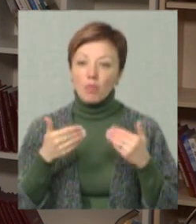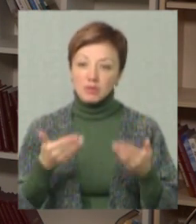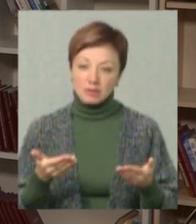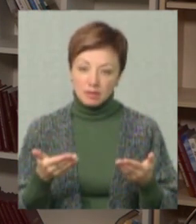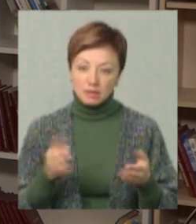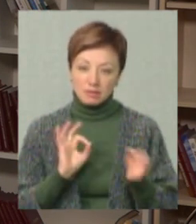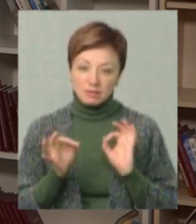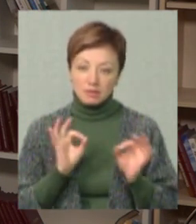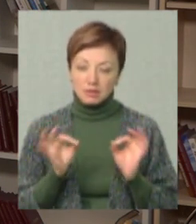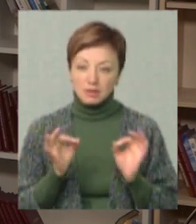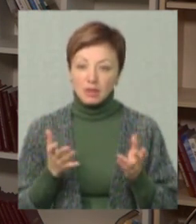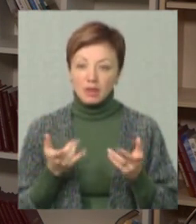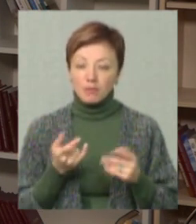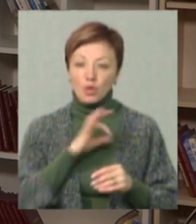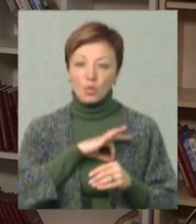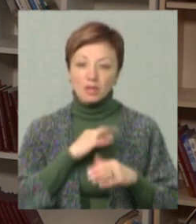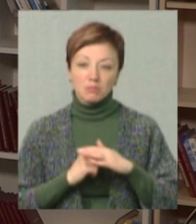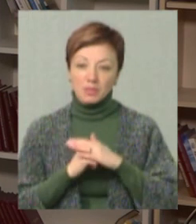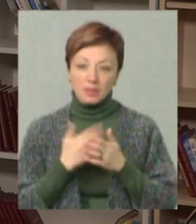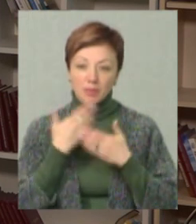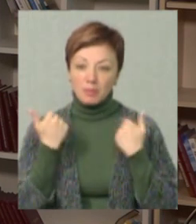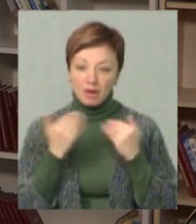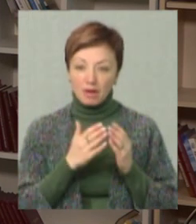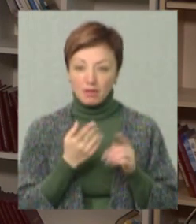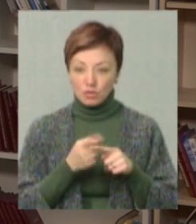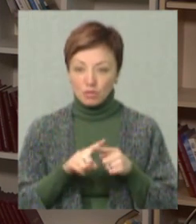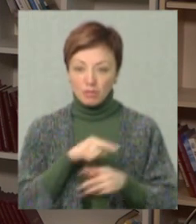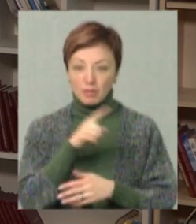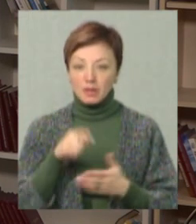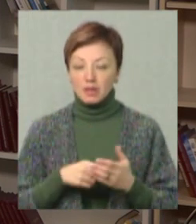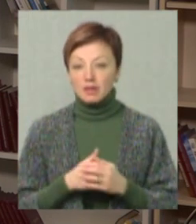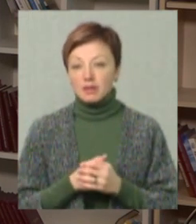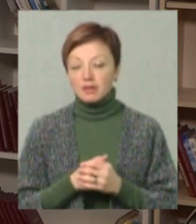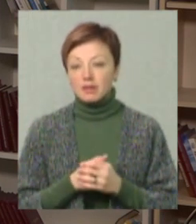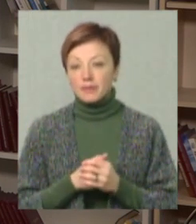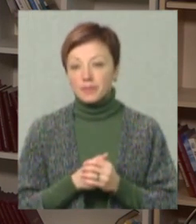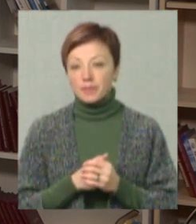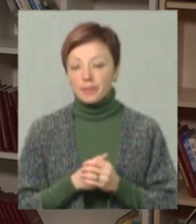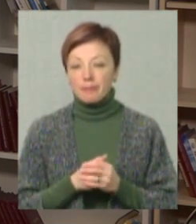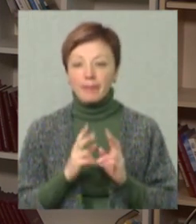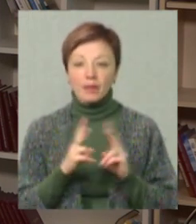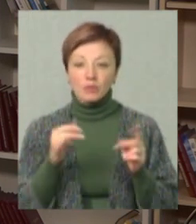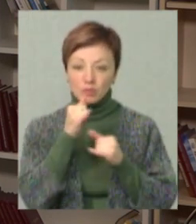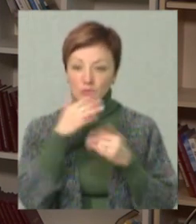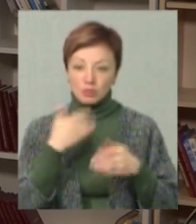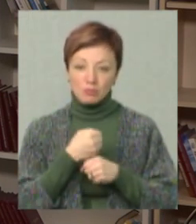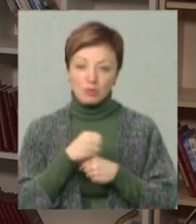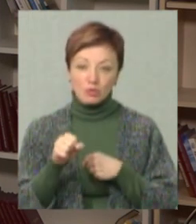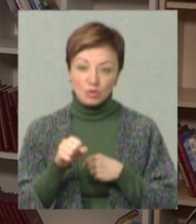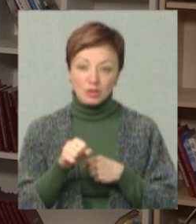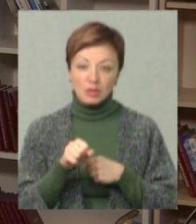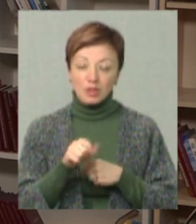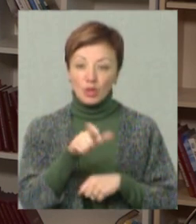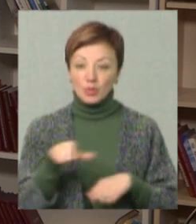питанні, і відповідно ніхто не може примусити цих людей зменшити ціну. Однак, як